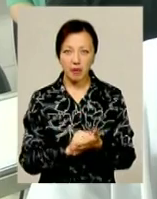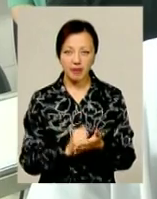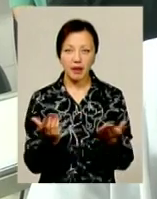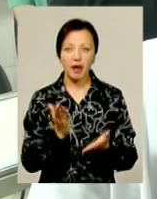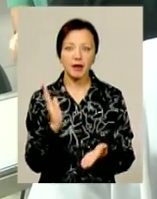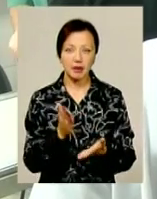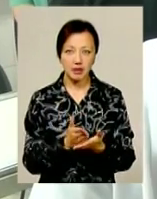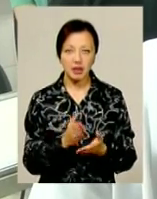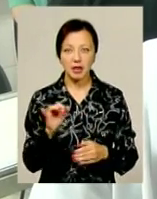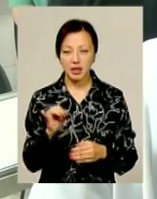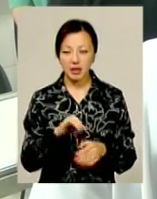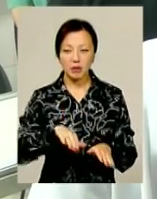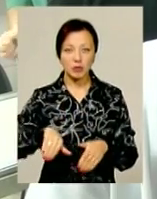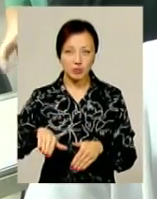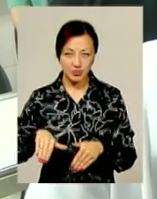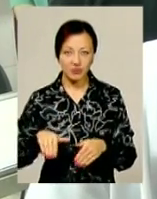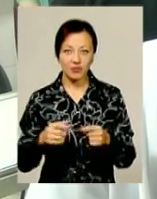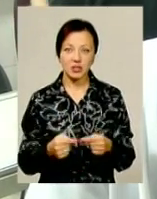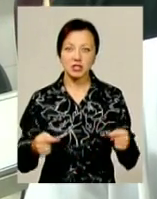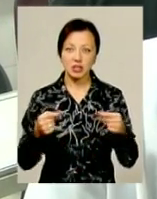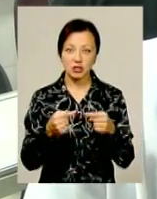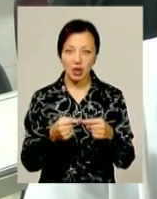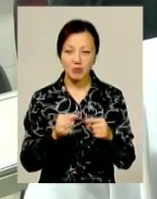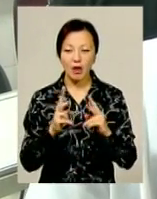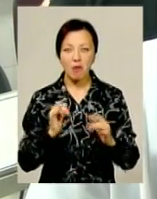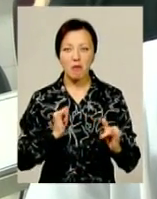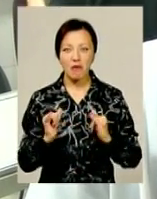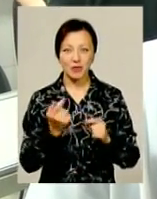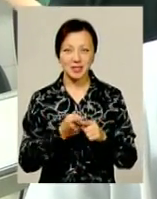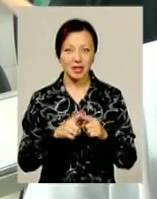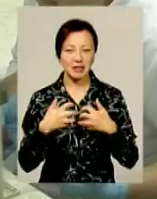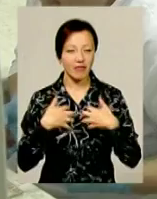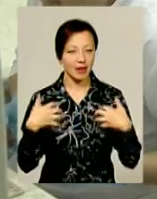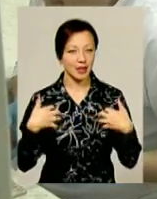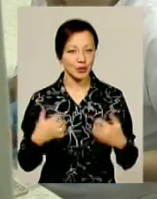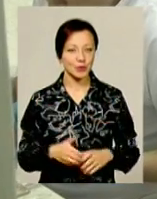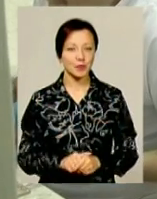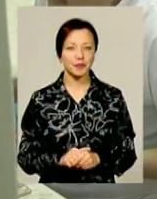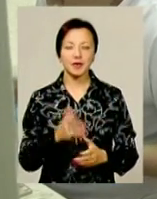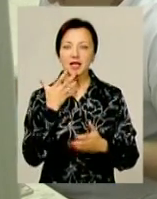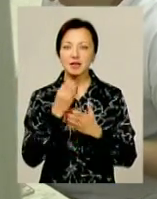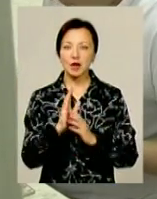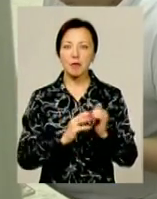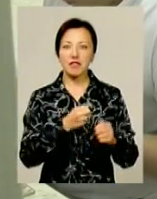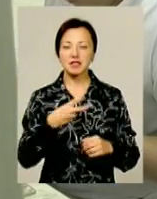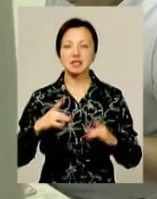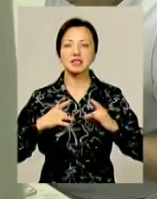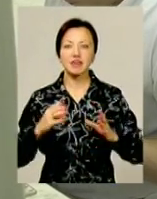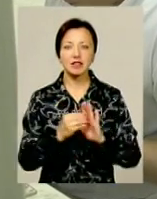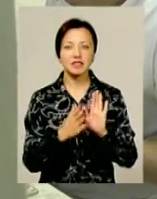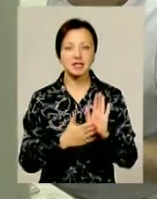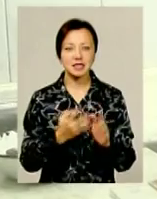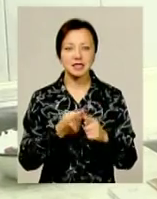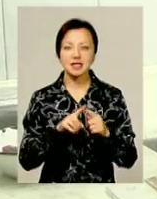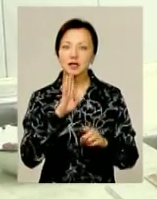які є. Ну і вже тоді визначаємося, як поводитися з даною твариною. Своє професійне свято відзначатимуть оці